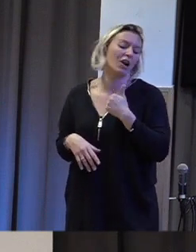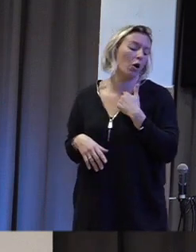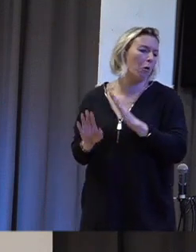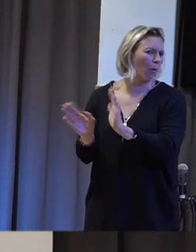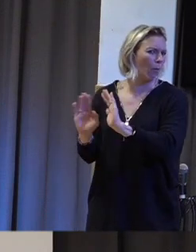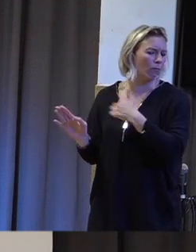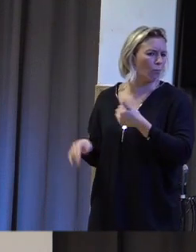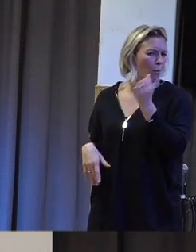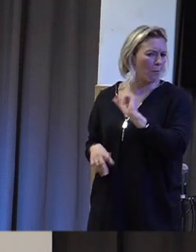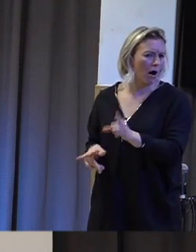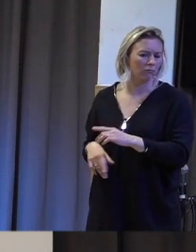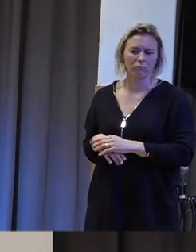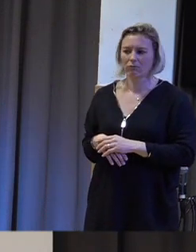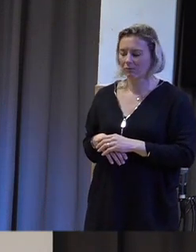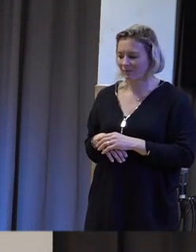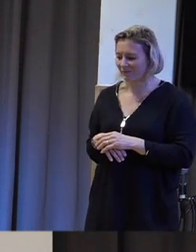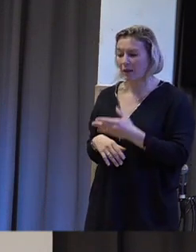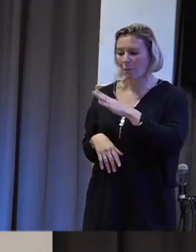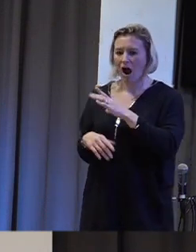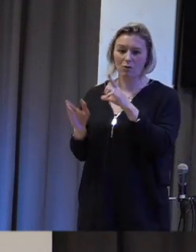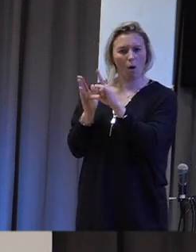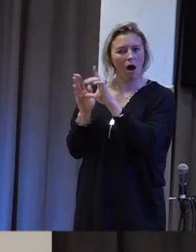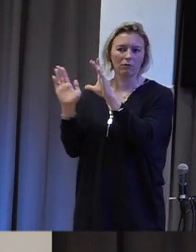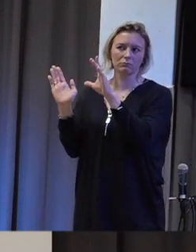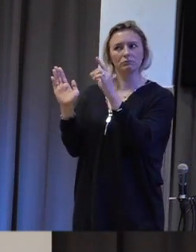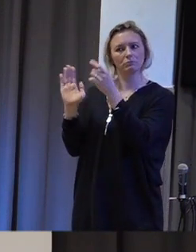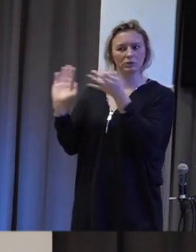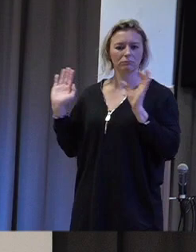pas. Sous couvert de la loi.